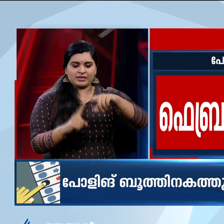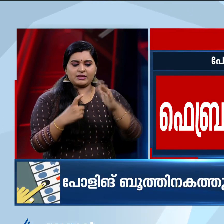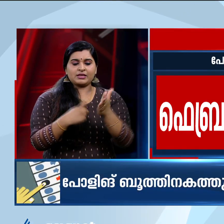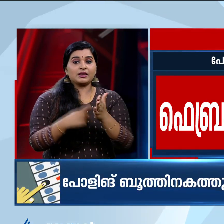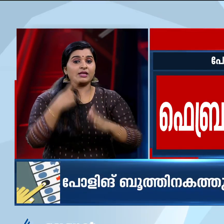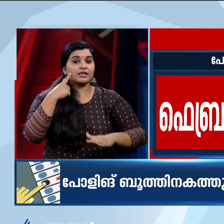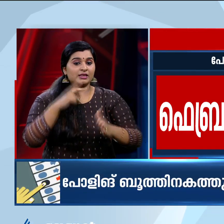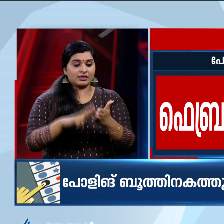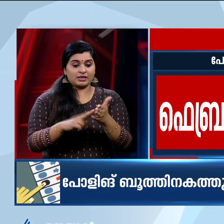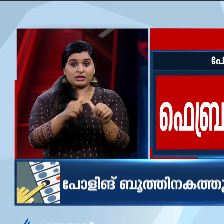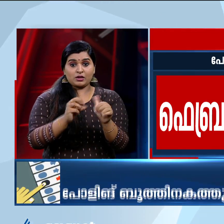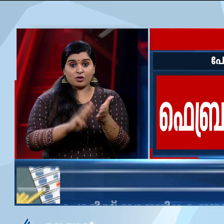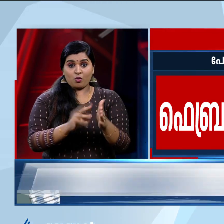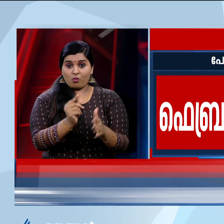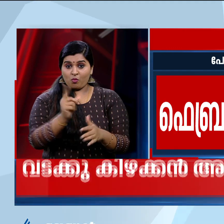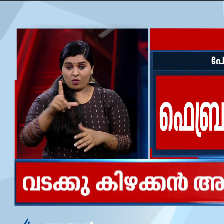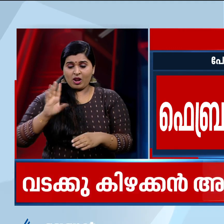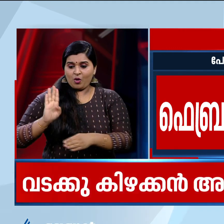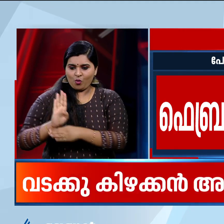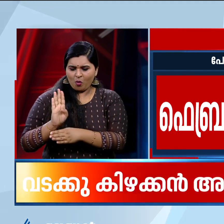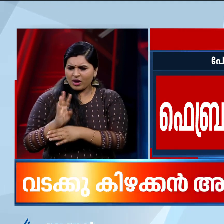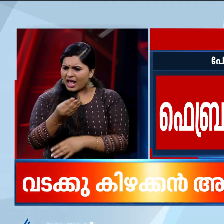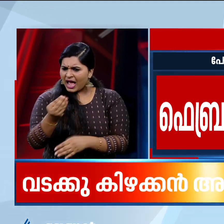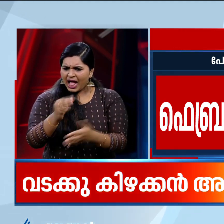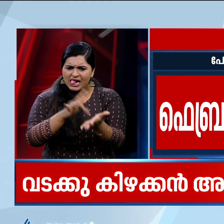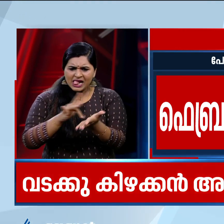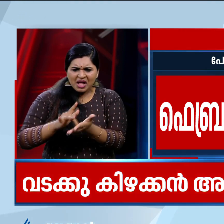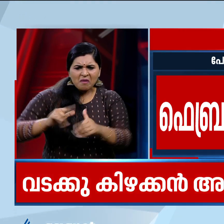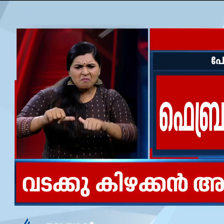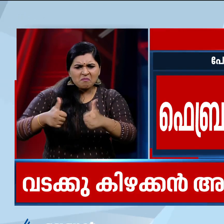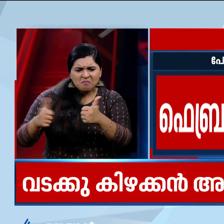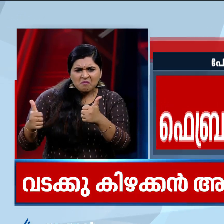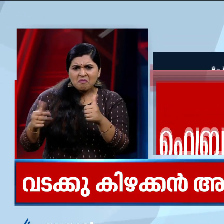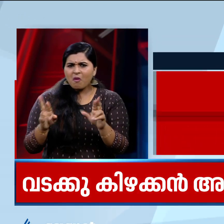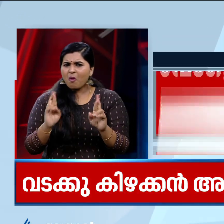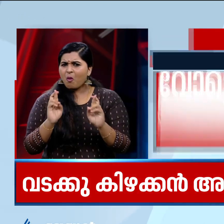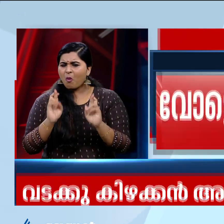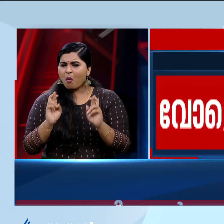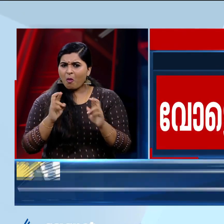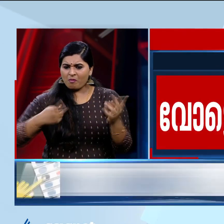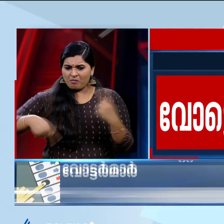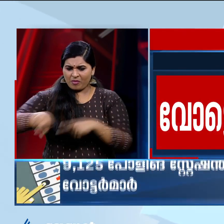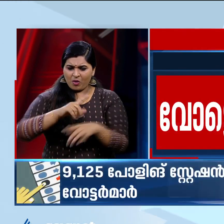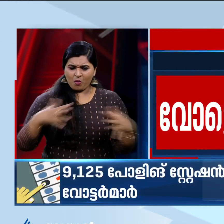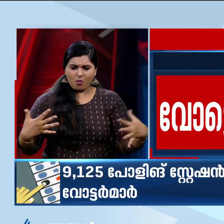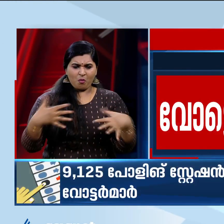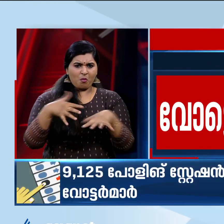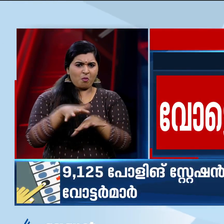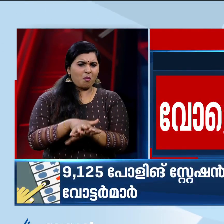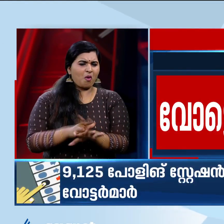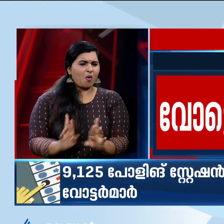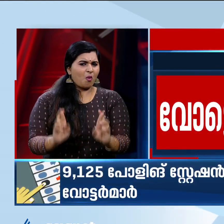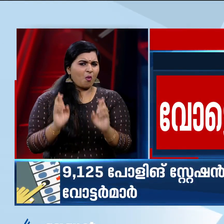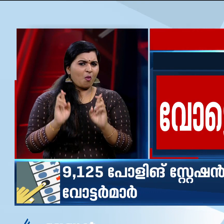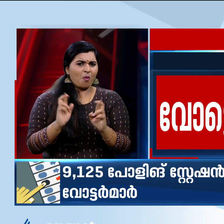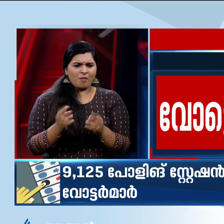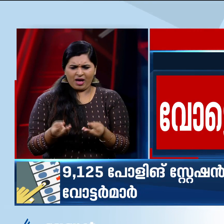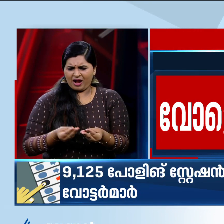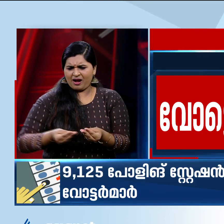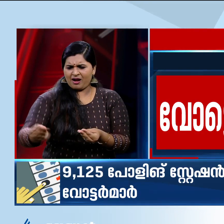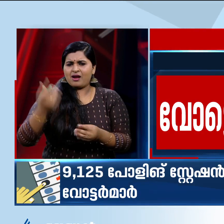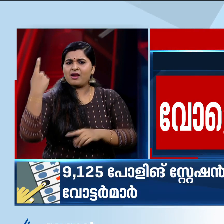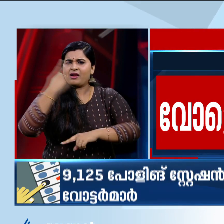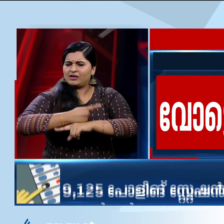മണ്ഡലങ്ങളിലൊക്കെ ഇപ്പോൾ സ്വാധീനമുണ്ട്. അതുകൊണ്ട് ഈ മണ്ഡലങ്ങളിൽ ഒരു ത്രികോണ മത്സരം നടക്കാനുള്ള സാധ്യതയാണുള്ളത്. എന്തായാലും വളരെ കുറച്ച് ദിവസങ്ങളിൽ രാഷ്ട്രീയ